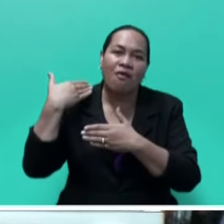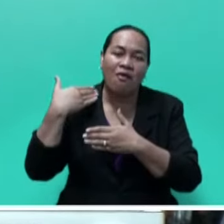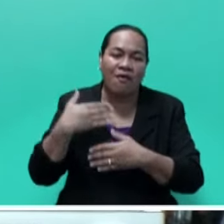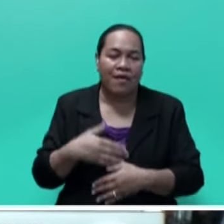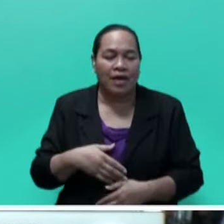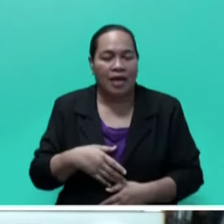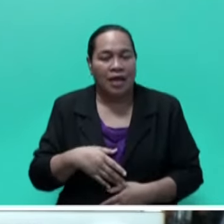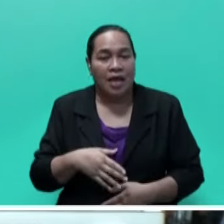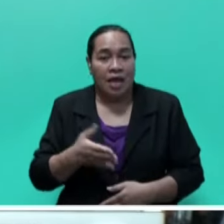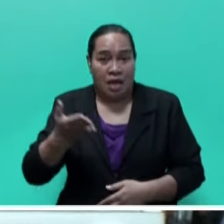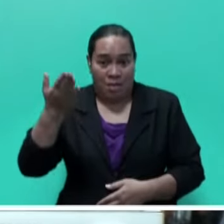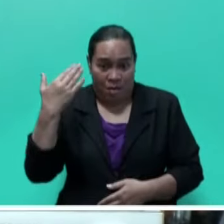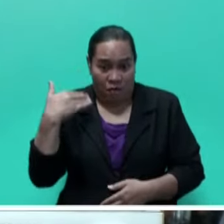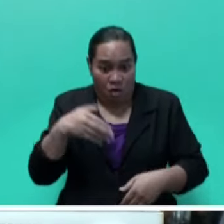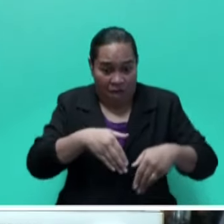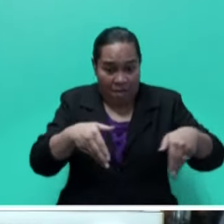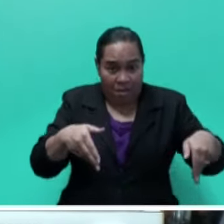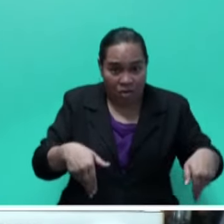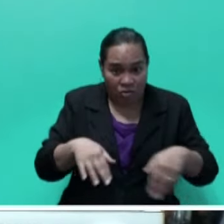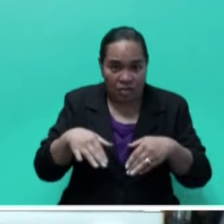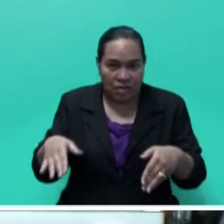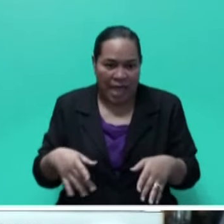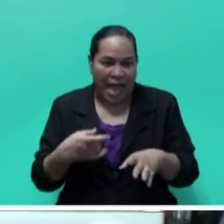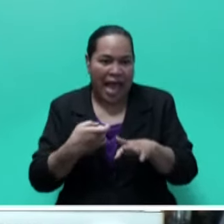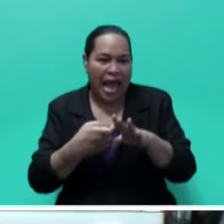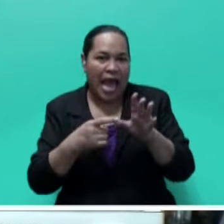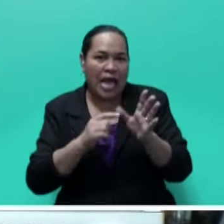gele na boundary ni Kauholi Frio.